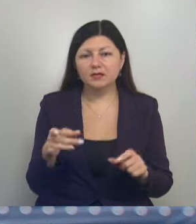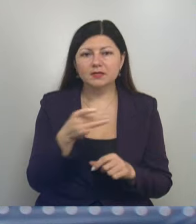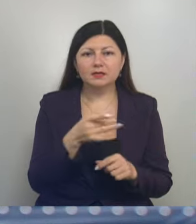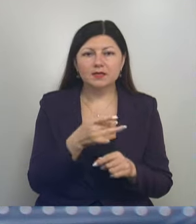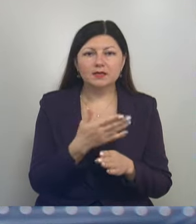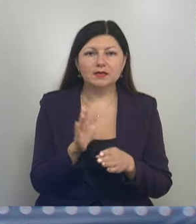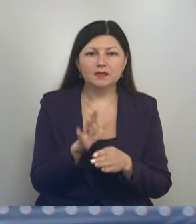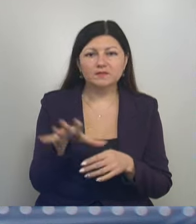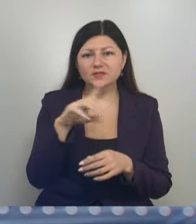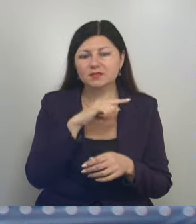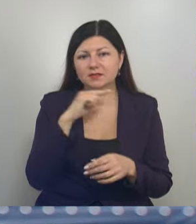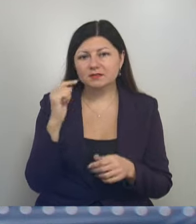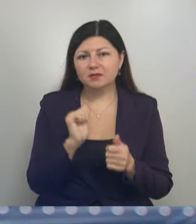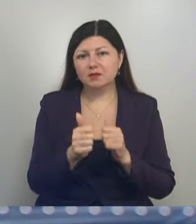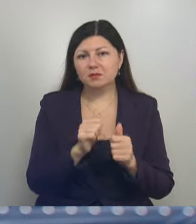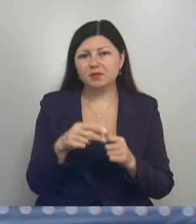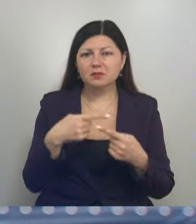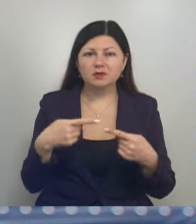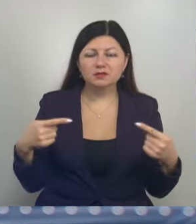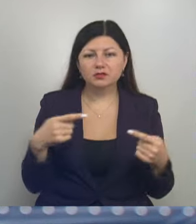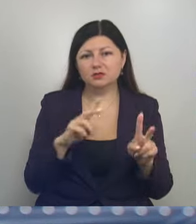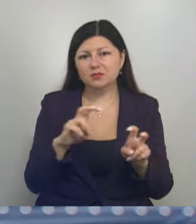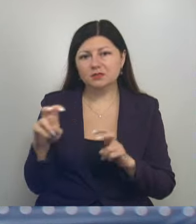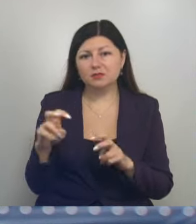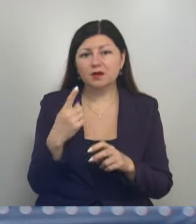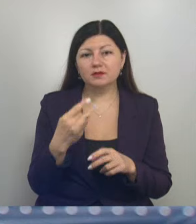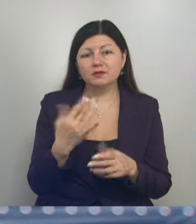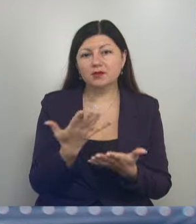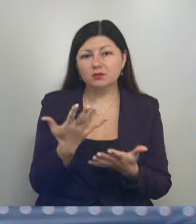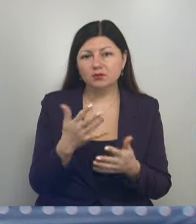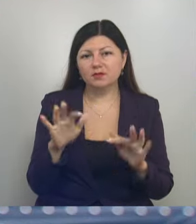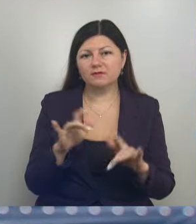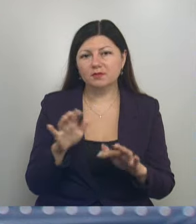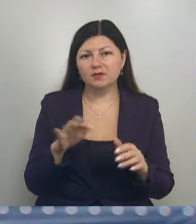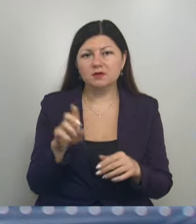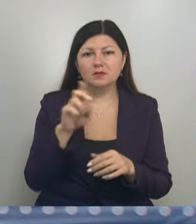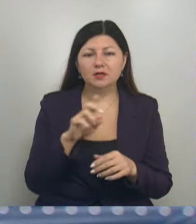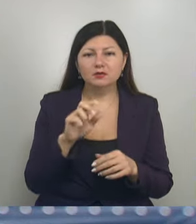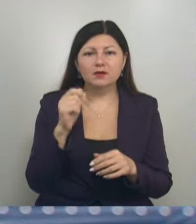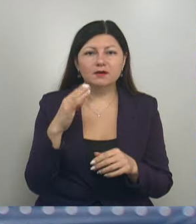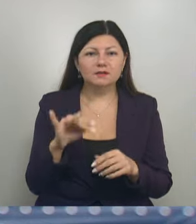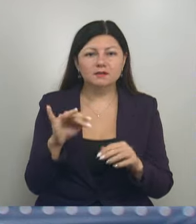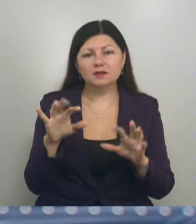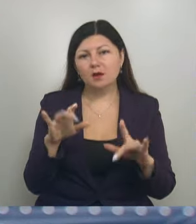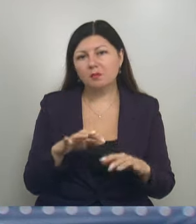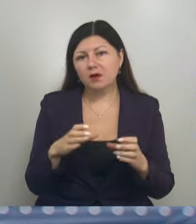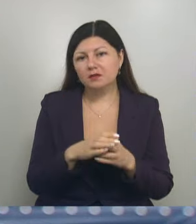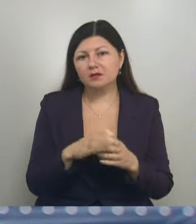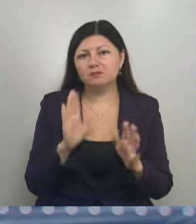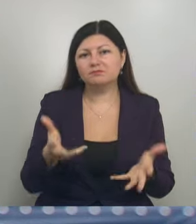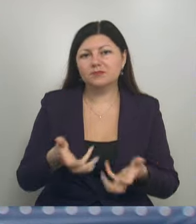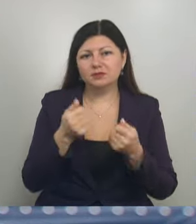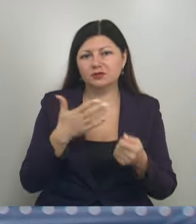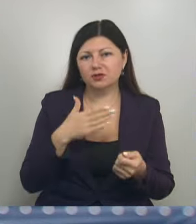этап Всероссийской олимпиады по различным дисциплинам, одна из которых – информатика. Белгородская IT-компания «Прикладные решения» поддержит